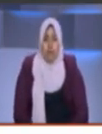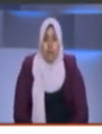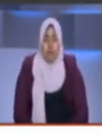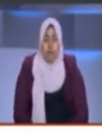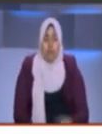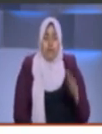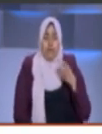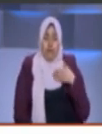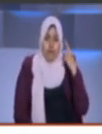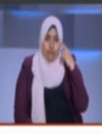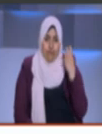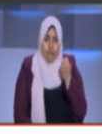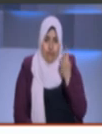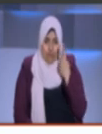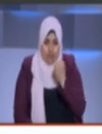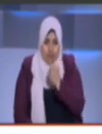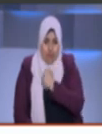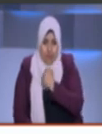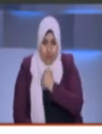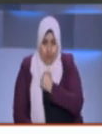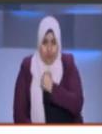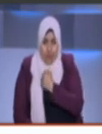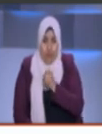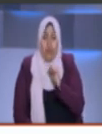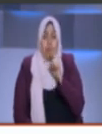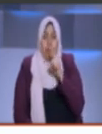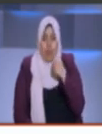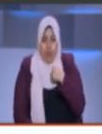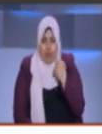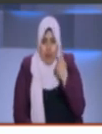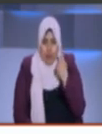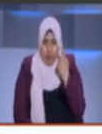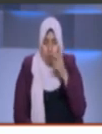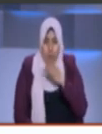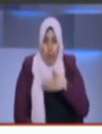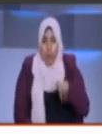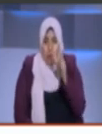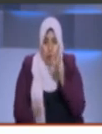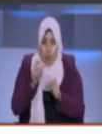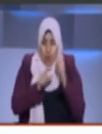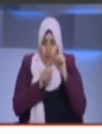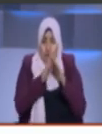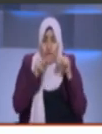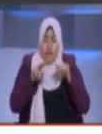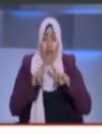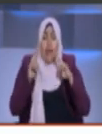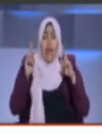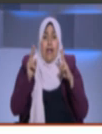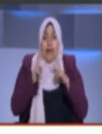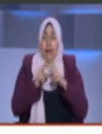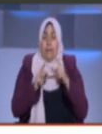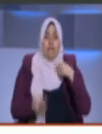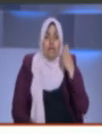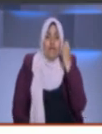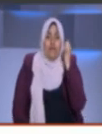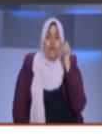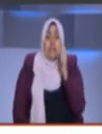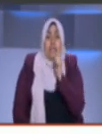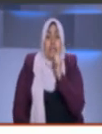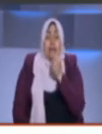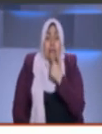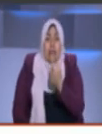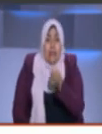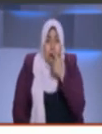أنا بتوقع، وليس فقط أنا، بعتقد أنه كل العلماء في العالم لا يتوقعوا الوصول إلى